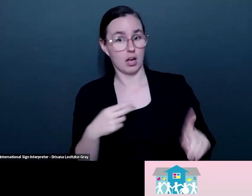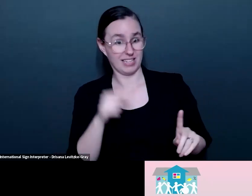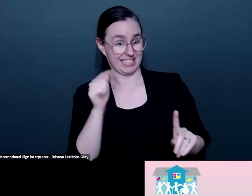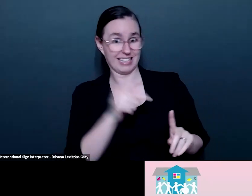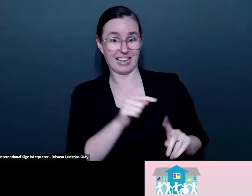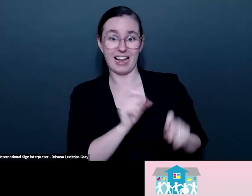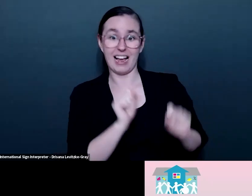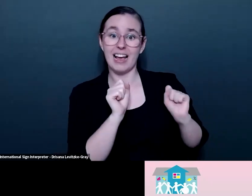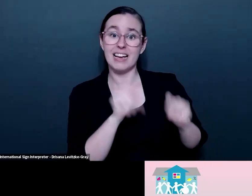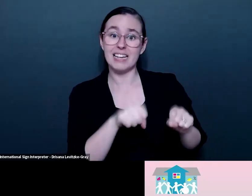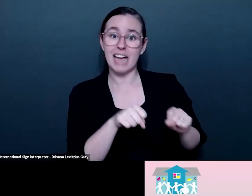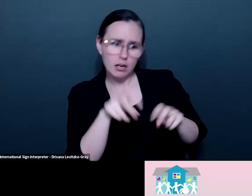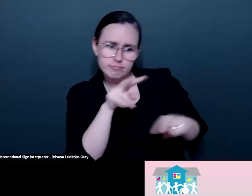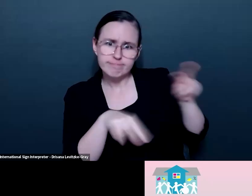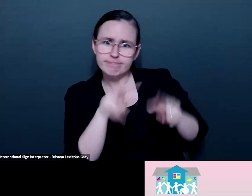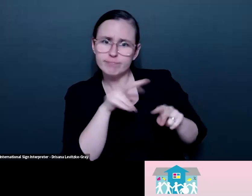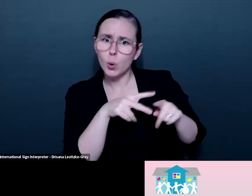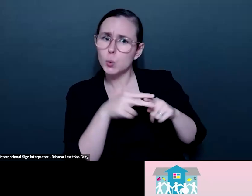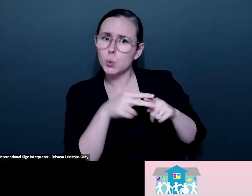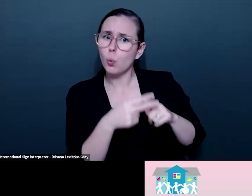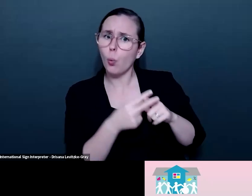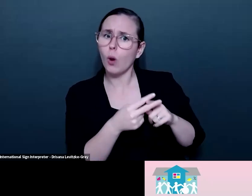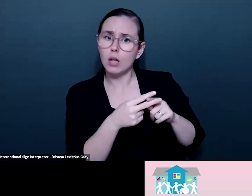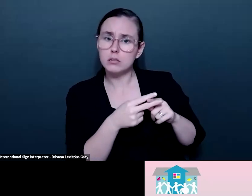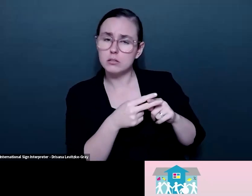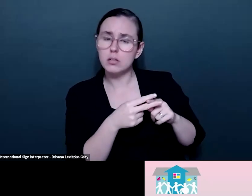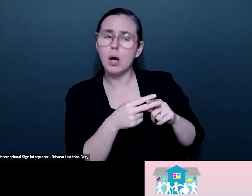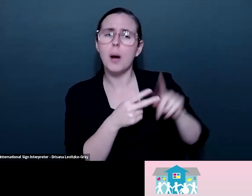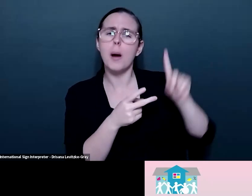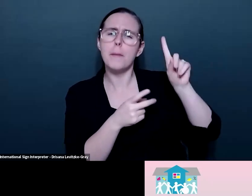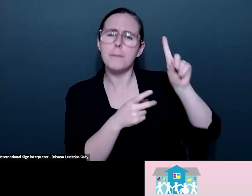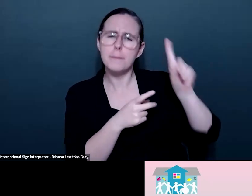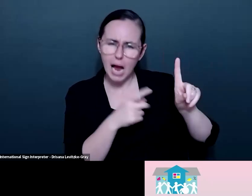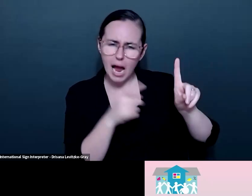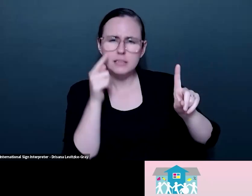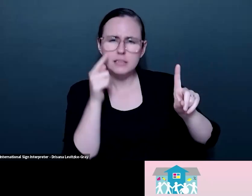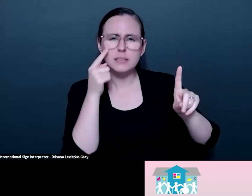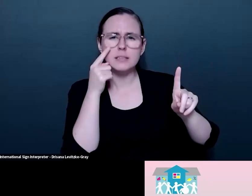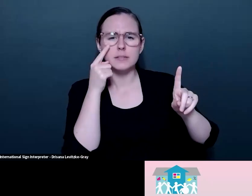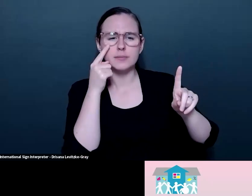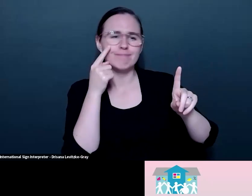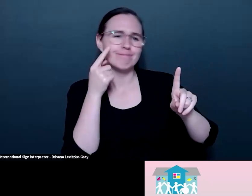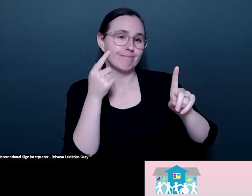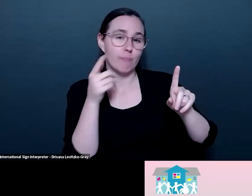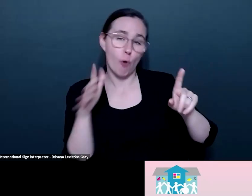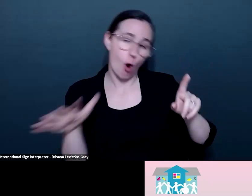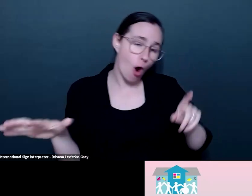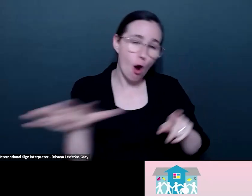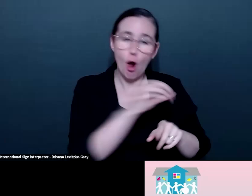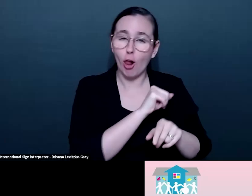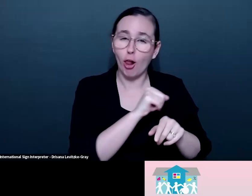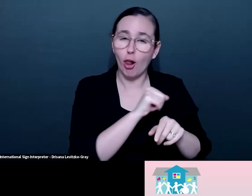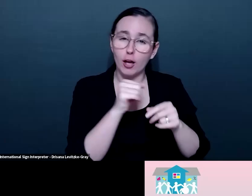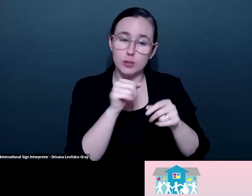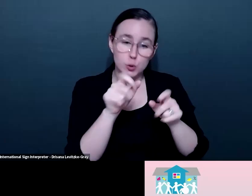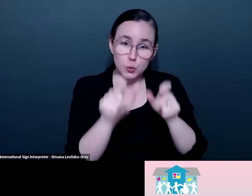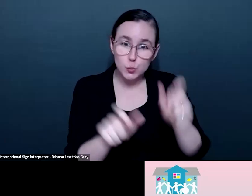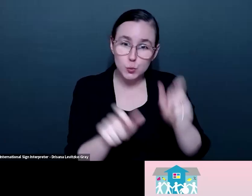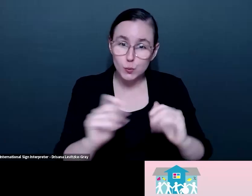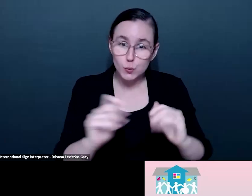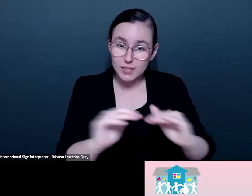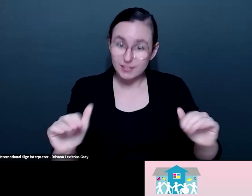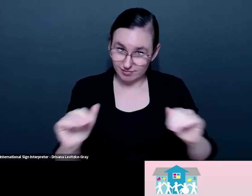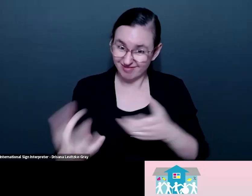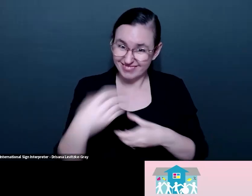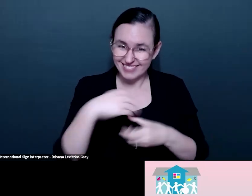découvrir si, par exemple, un enfant n'a pas été retrouvé dans ce système, on peut l'identifier par